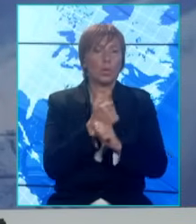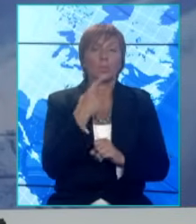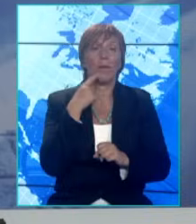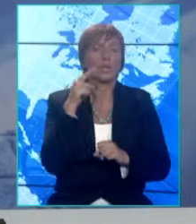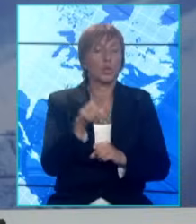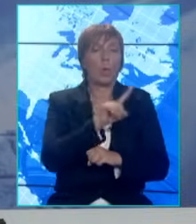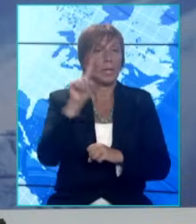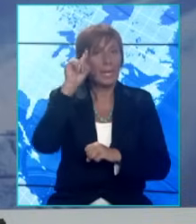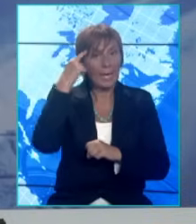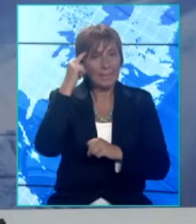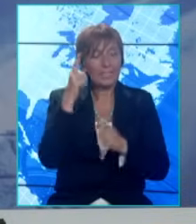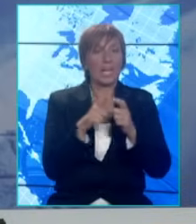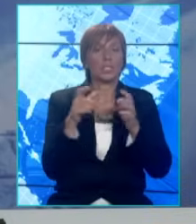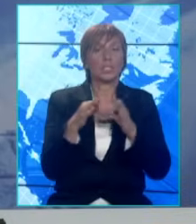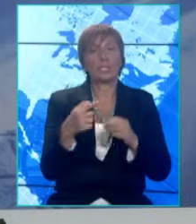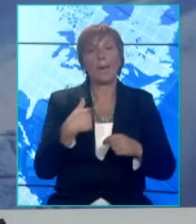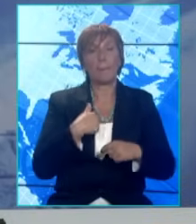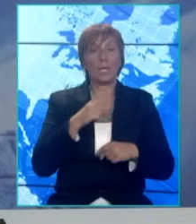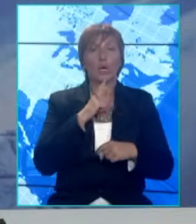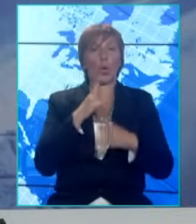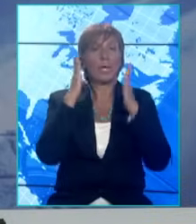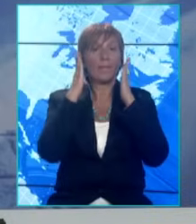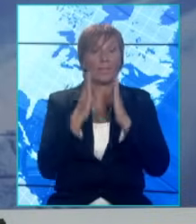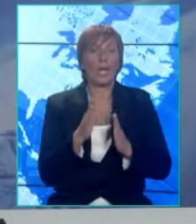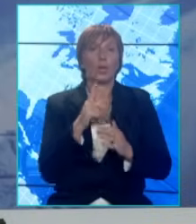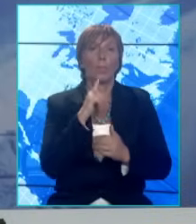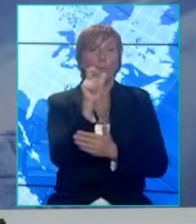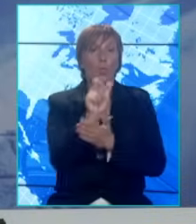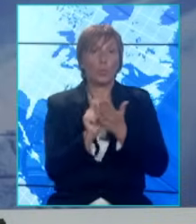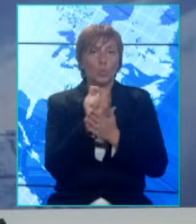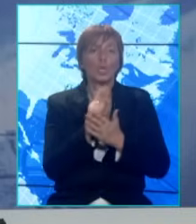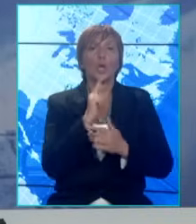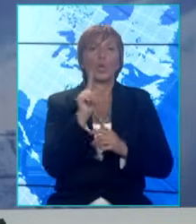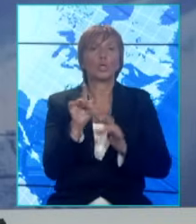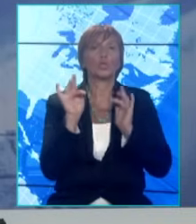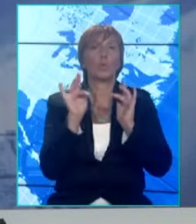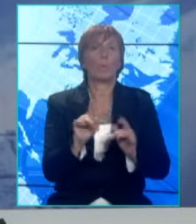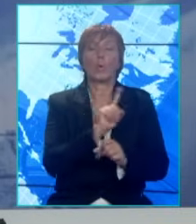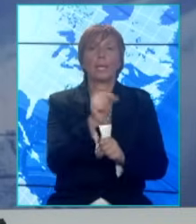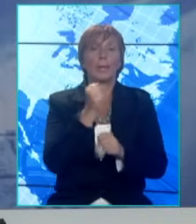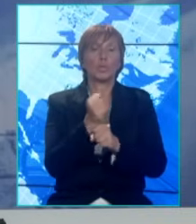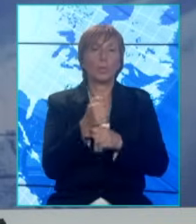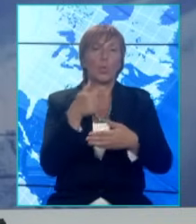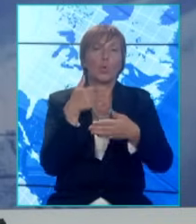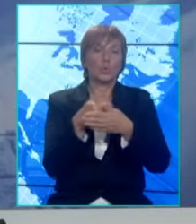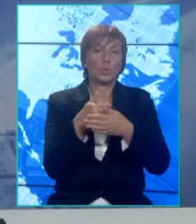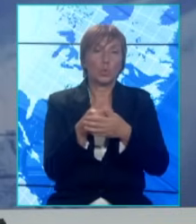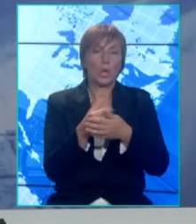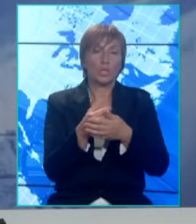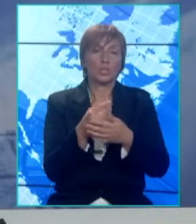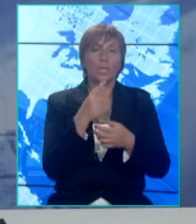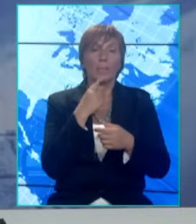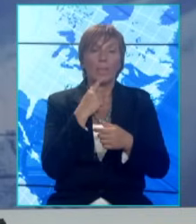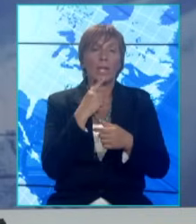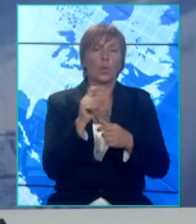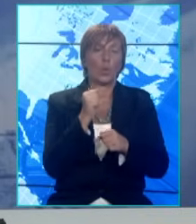znači da mi koji vjerujemo u članstvo i oni koji su protiv ne možemo surađivati u kontekstu evo rada